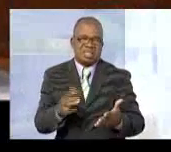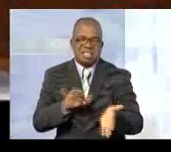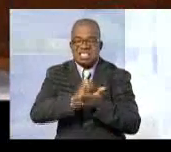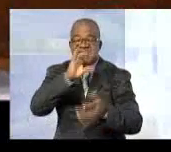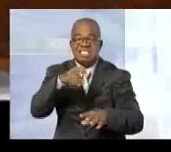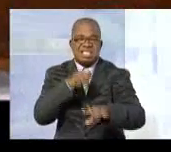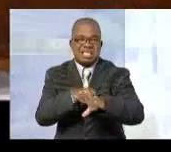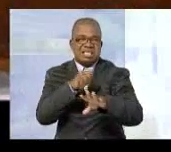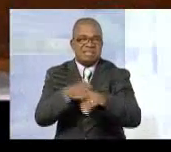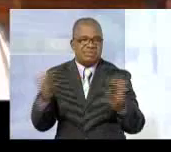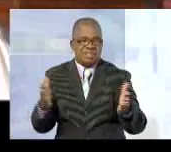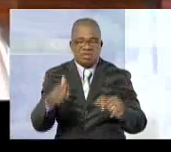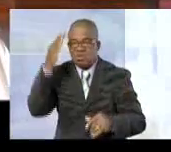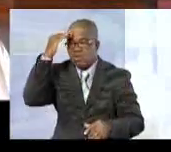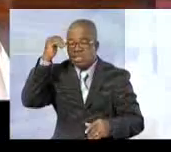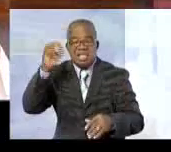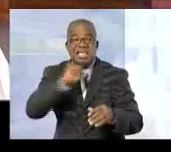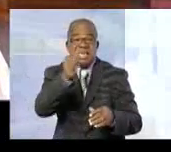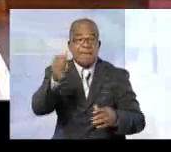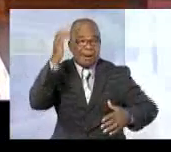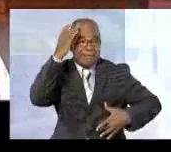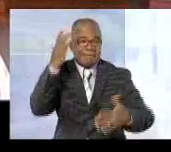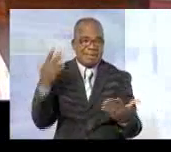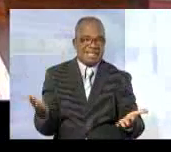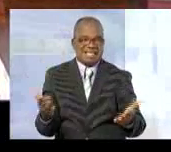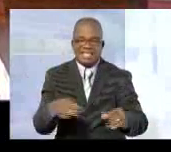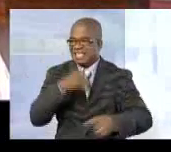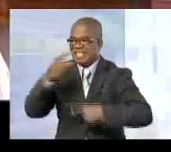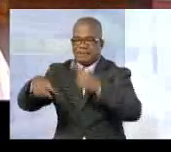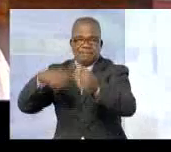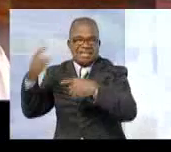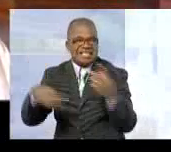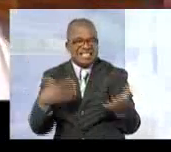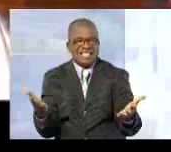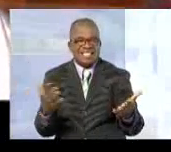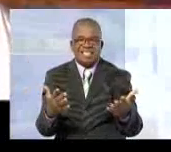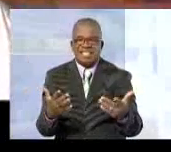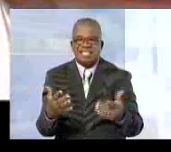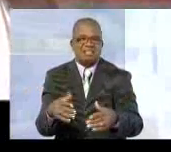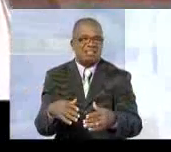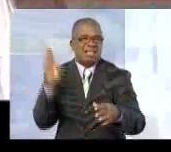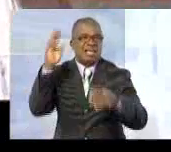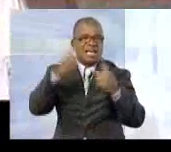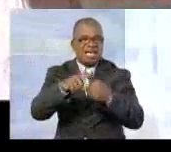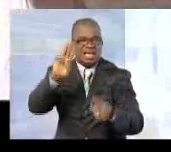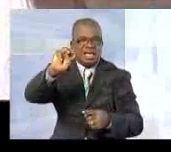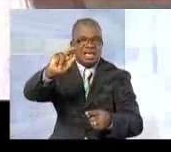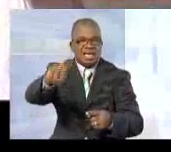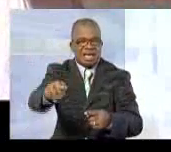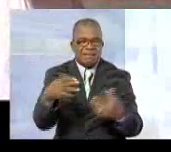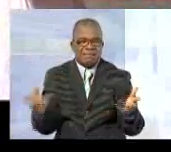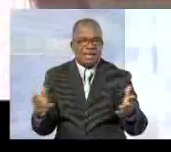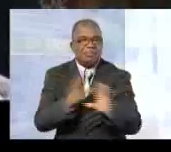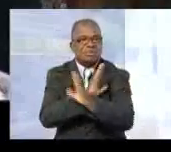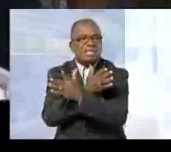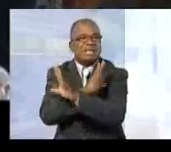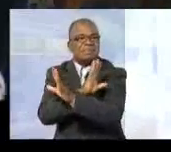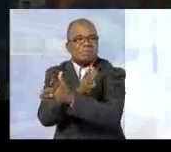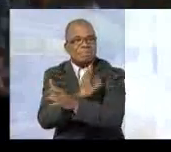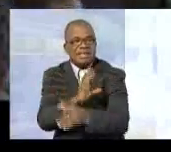La cérémonie funéraire a démarré par la levée de corps sur le parvis de la cathédrale, marquée par une courte